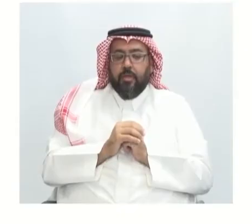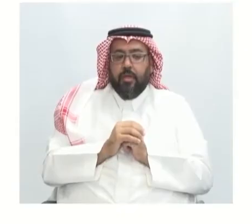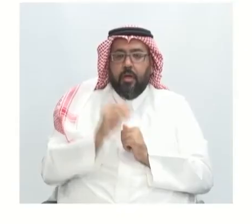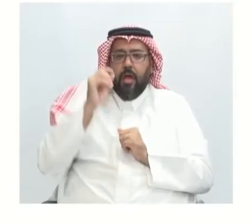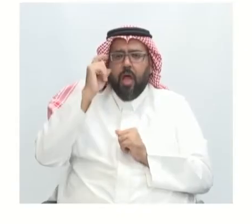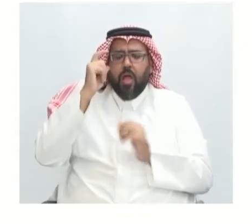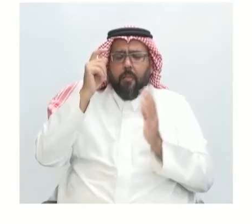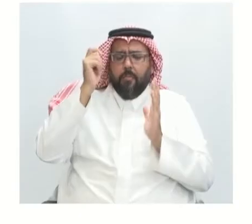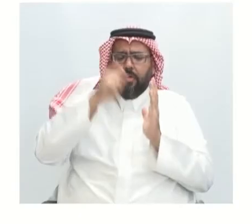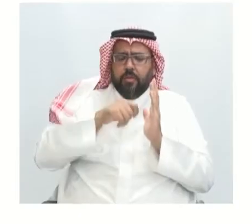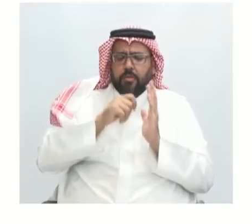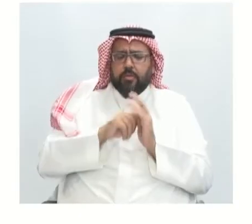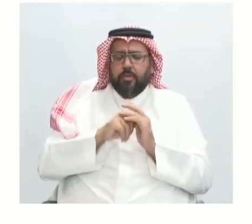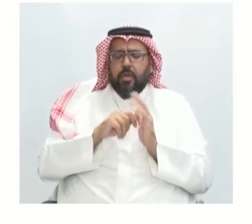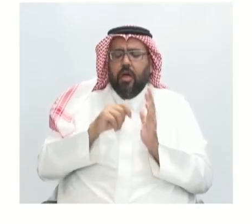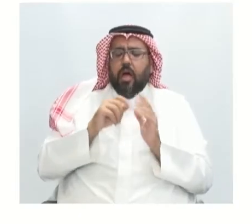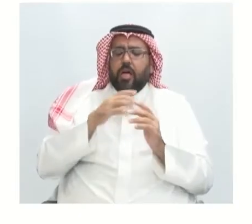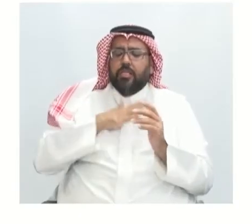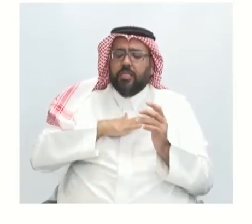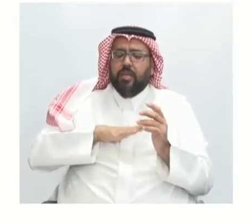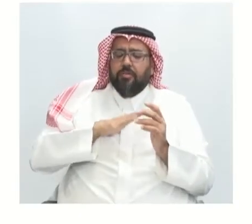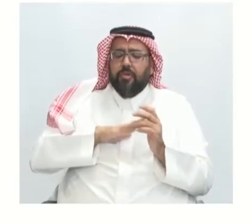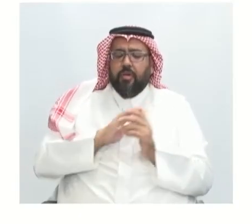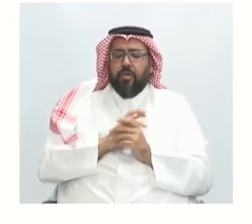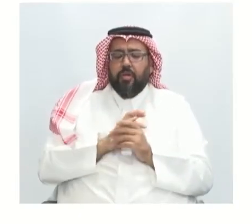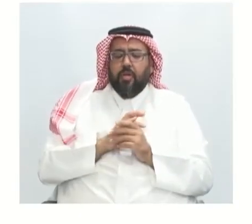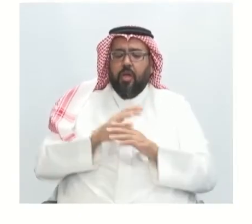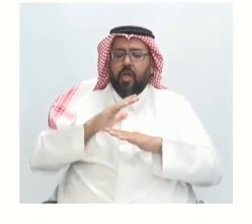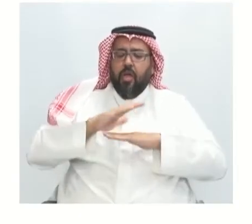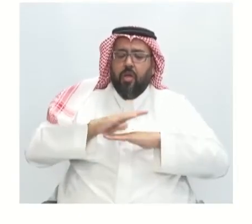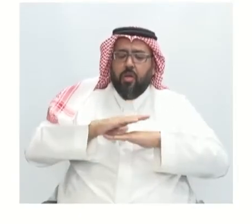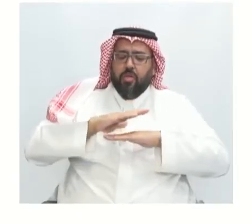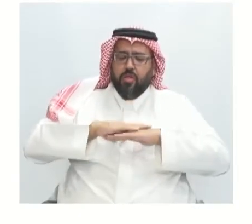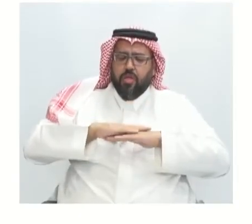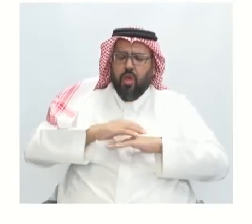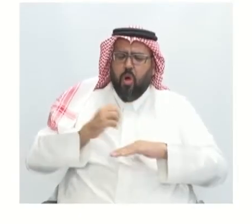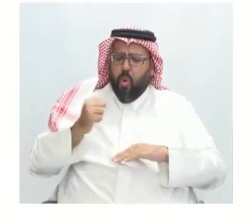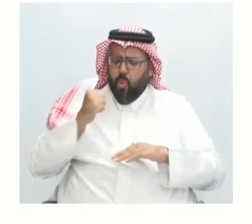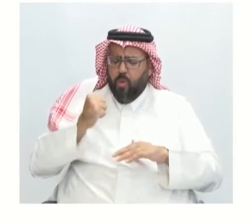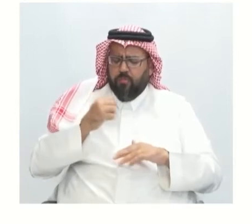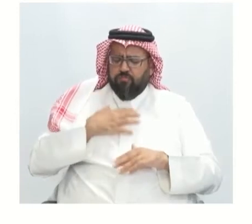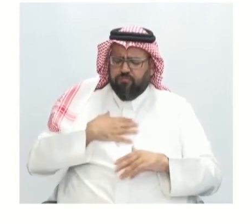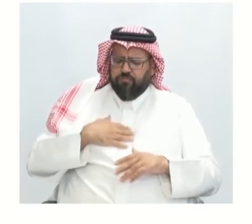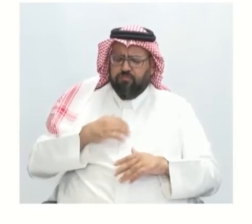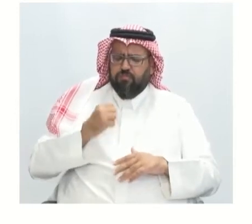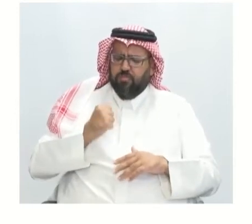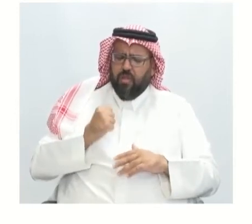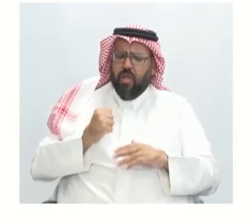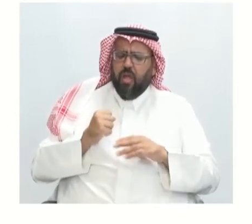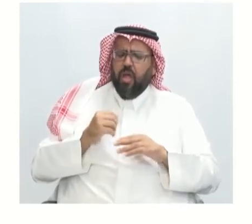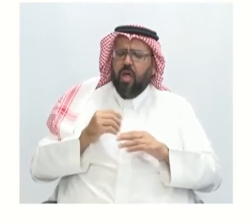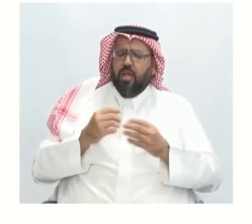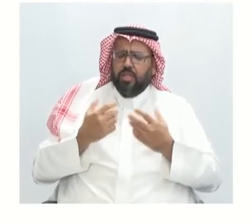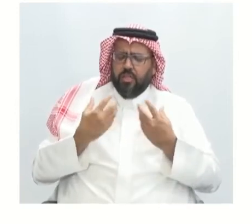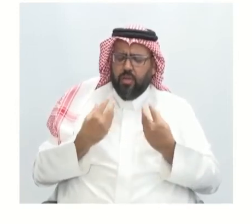حكم وجوب الصبر لان الصبر يا ابنائي يؤدي لقوه العزيمه وحسن التعامل مع